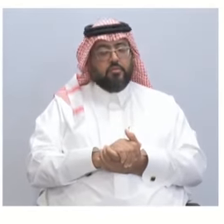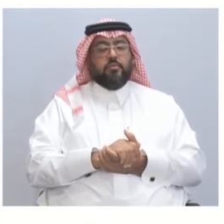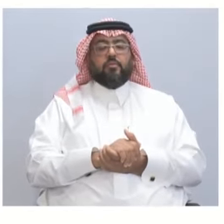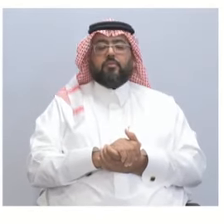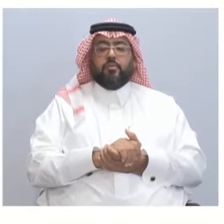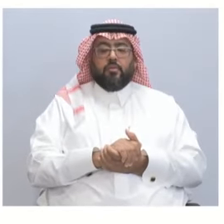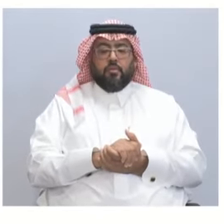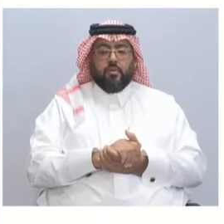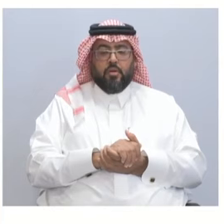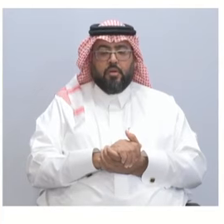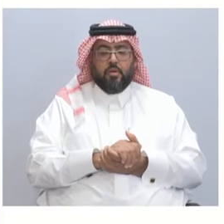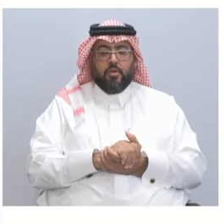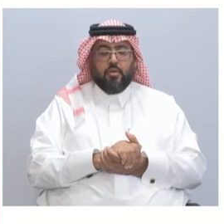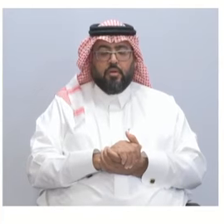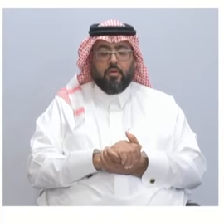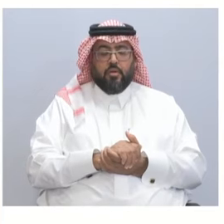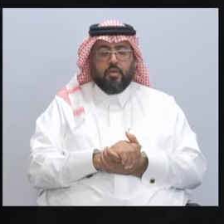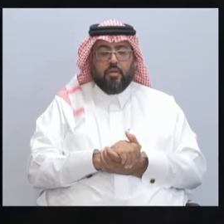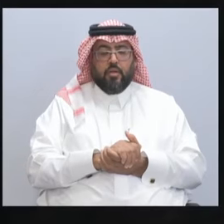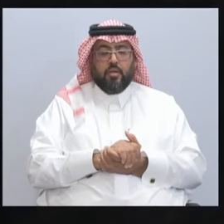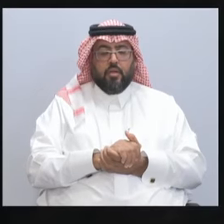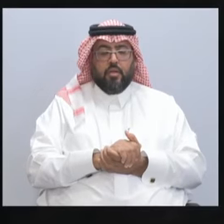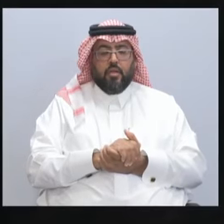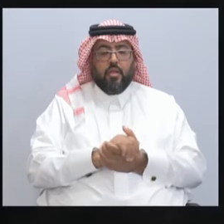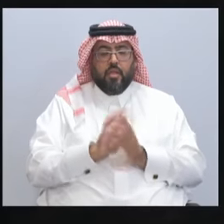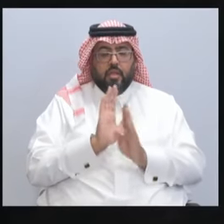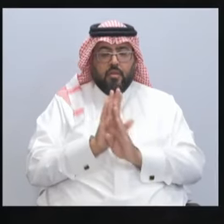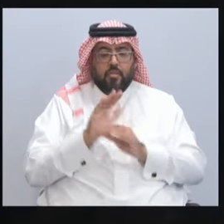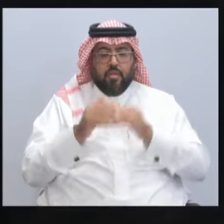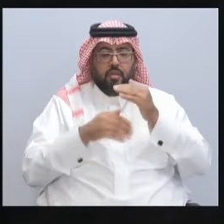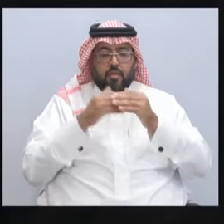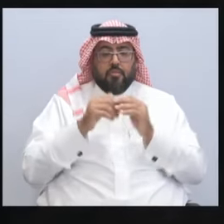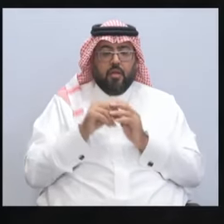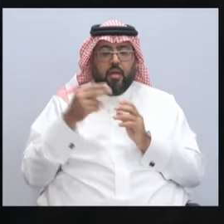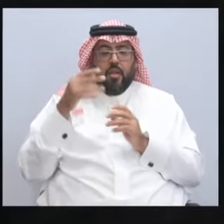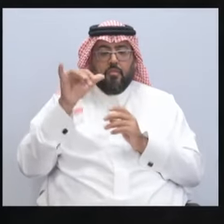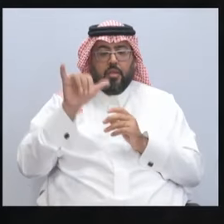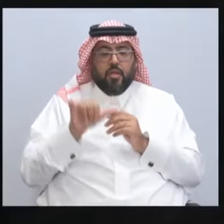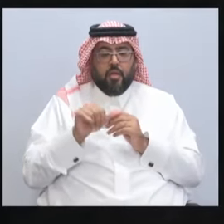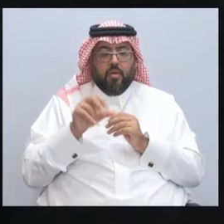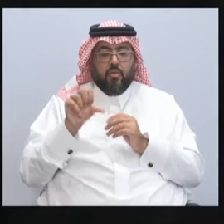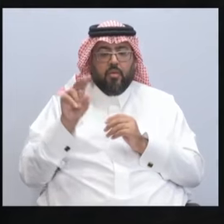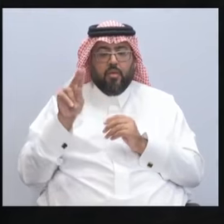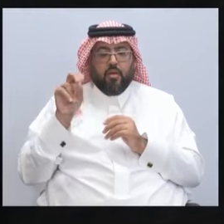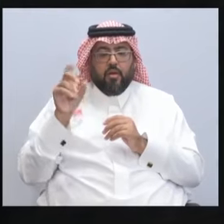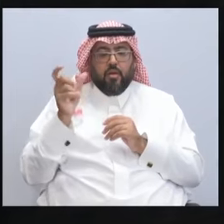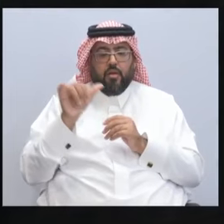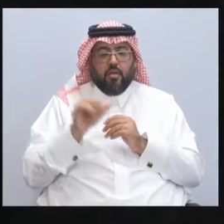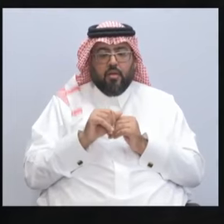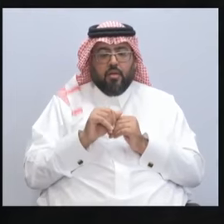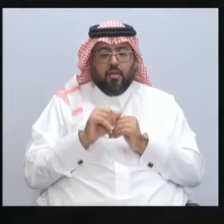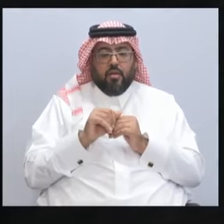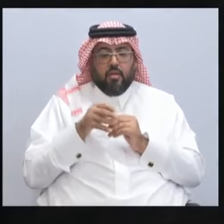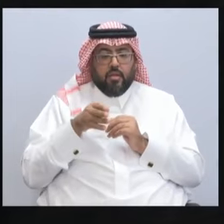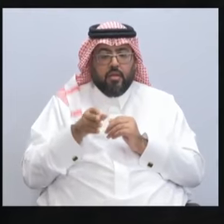من اهداف دفع عمليه التقدم العلمي والتقني